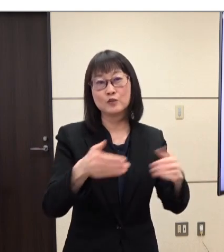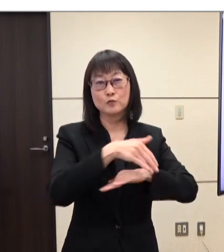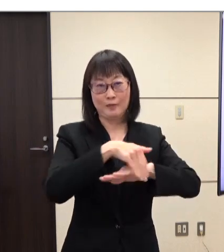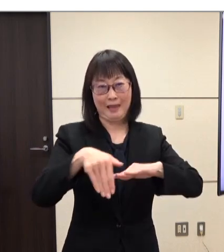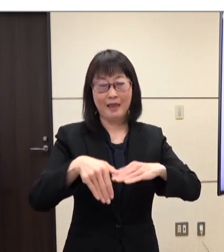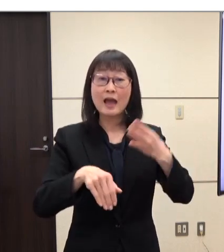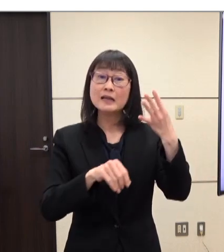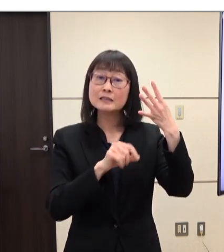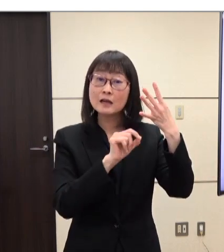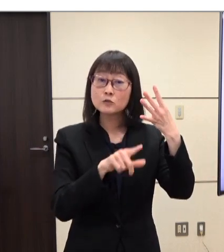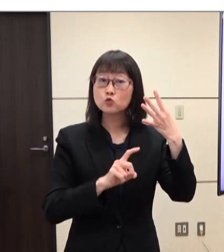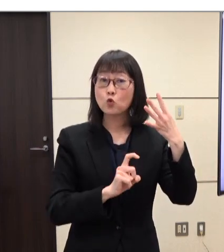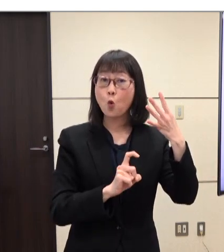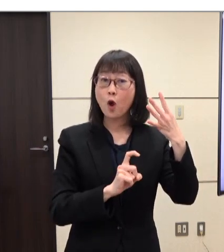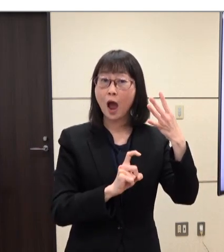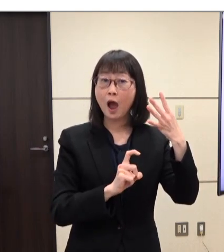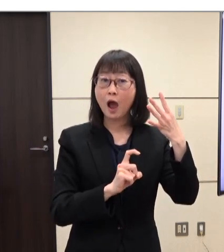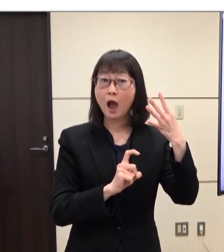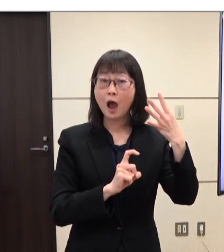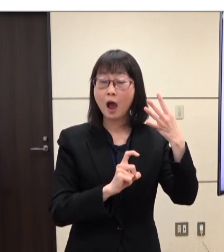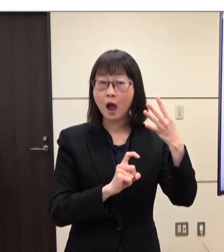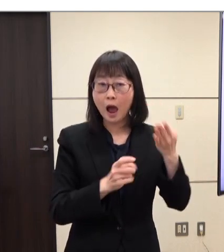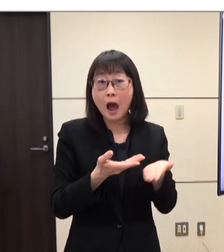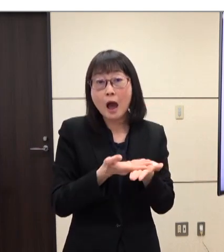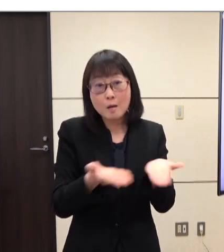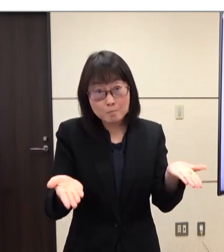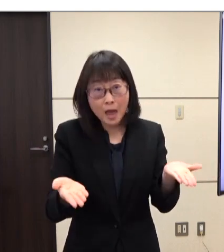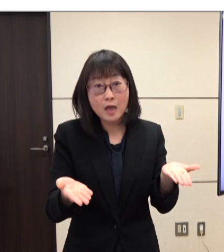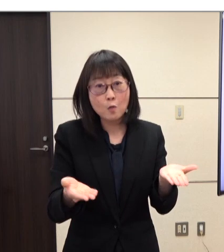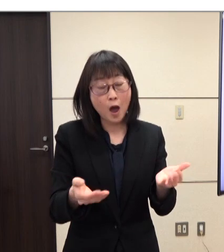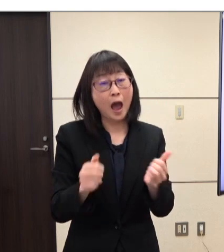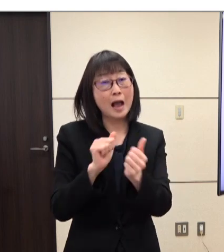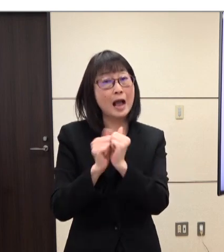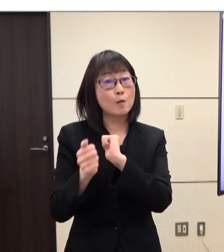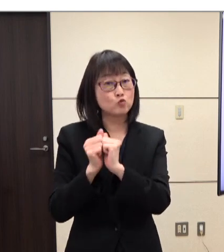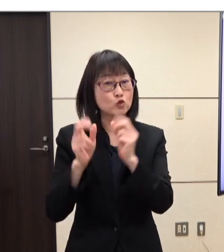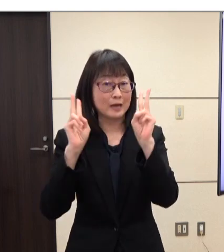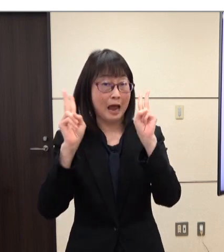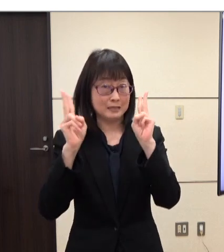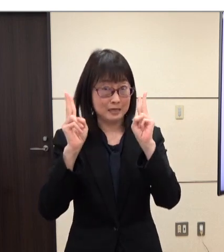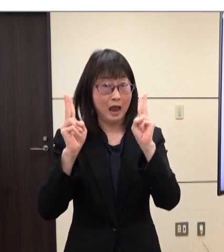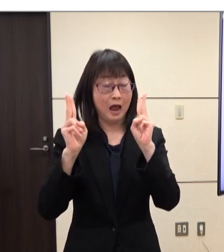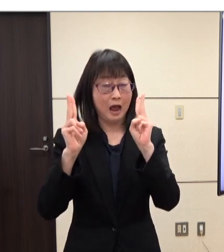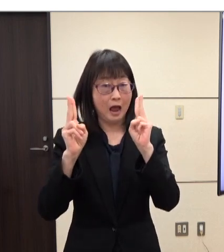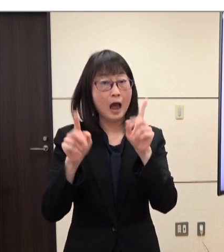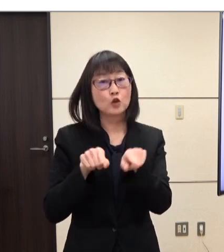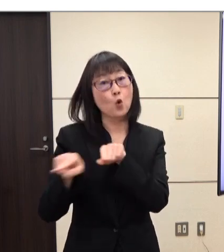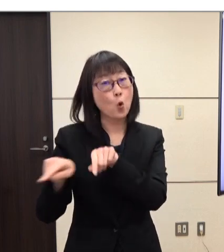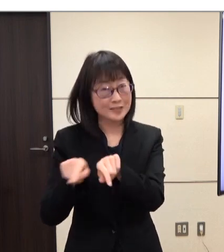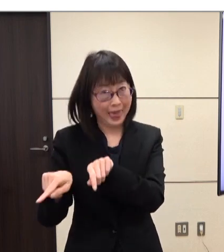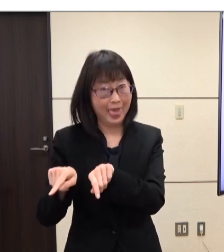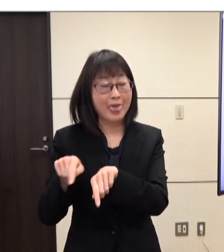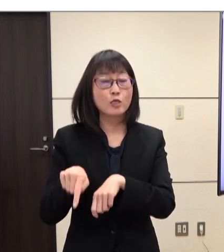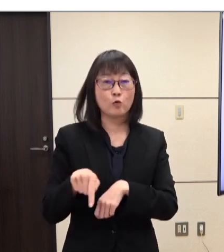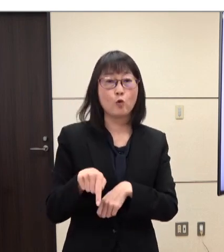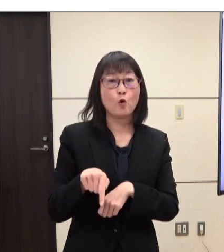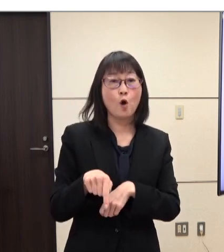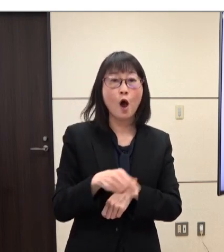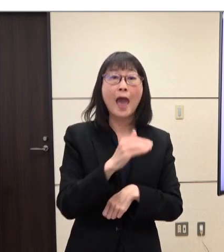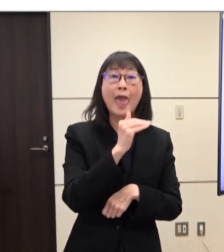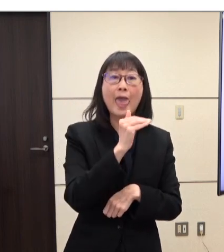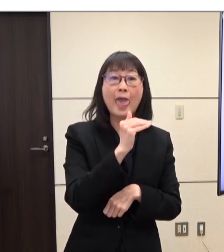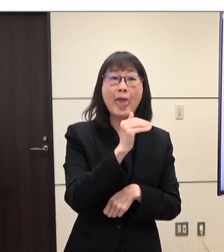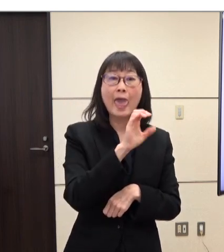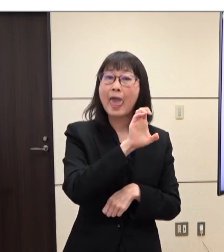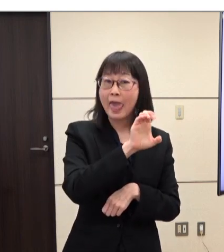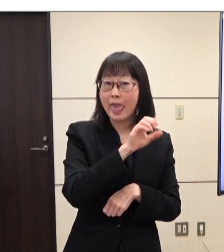で、販売は株式会社行政さんと株式会社エフコムさんに答弁リンクという